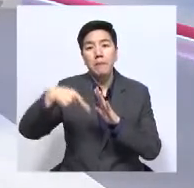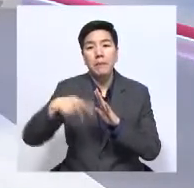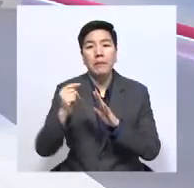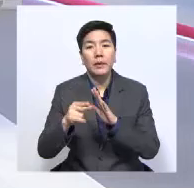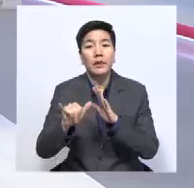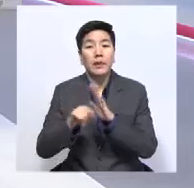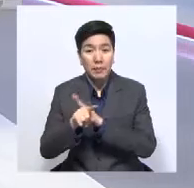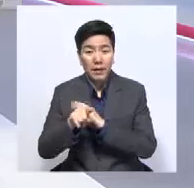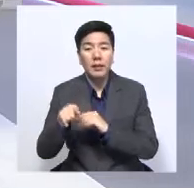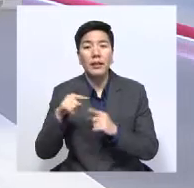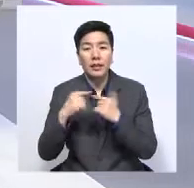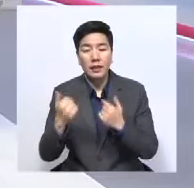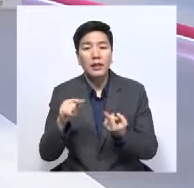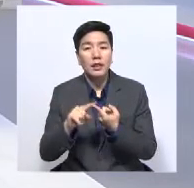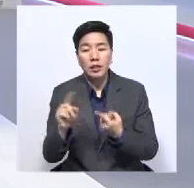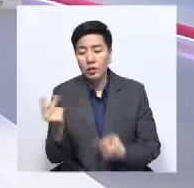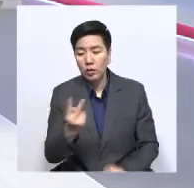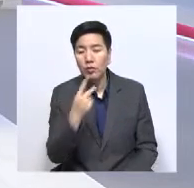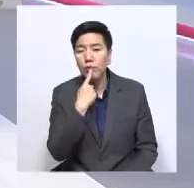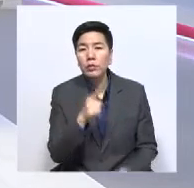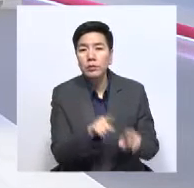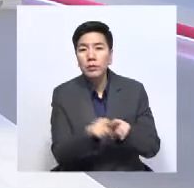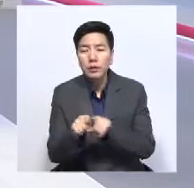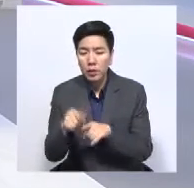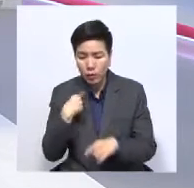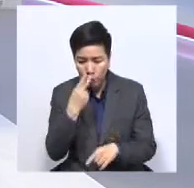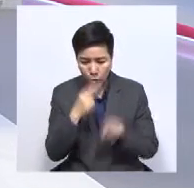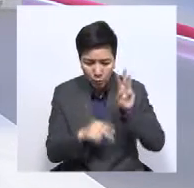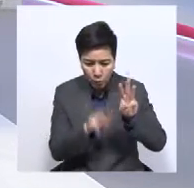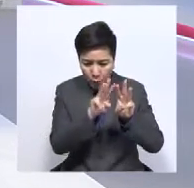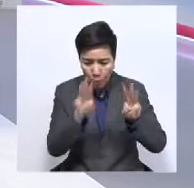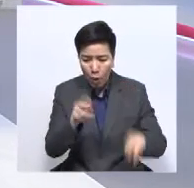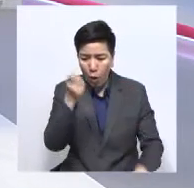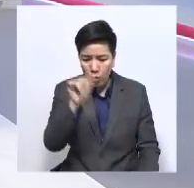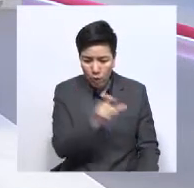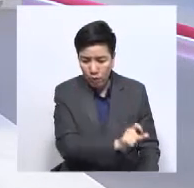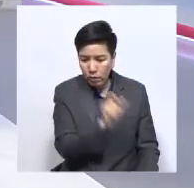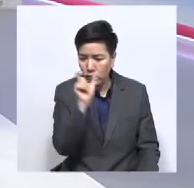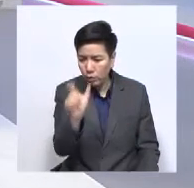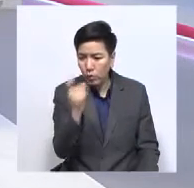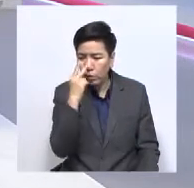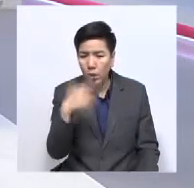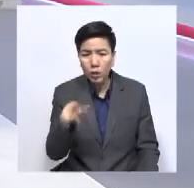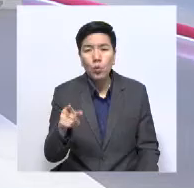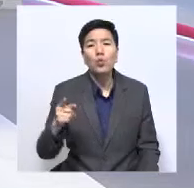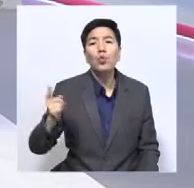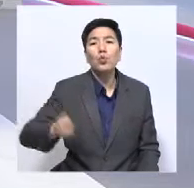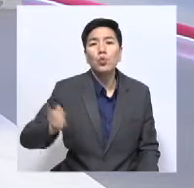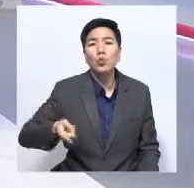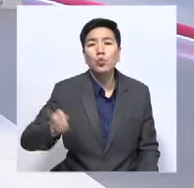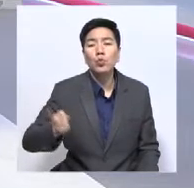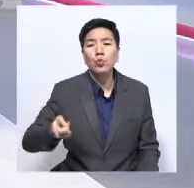พบปะกันกับทางตำรวจนะครับทั้งสองท่านเนี่ยบอกเหมือนกันเลยว่าตรวจสอบในเว็บไซต์แล้วขึ้นว่าคง